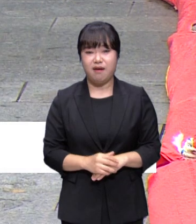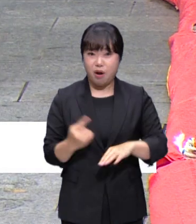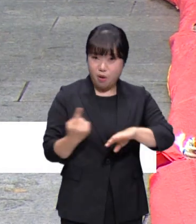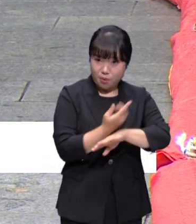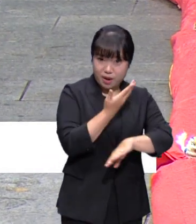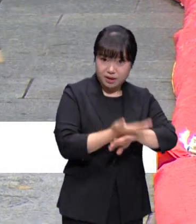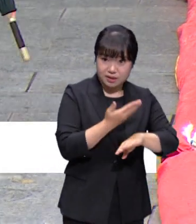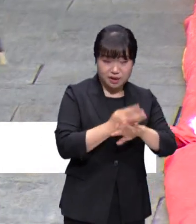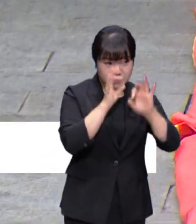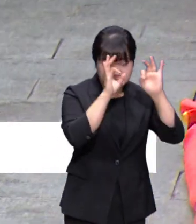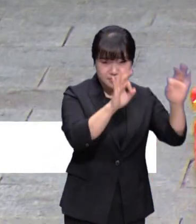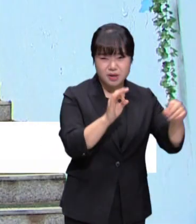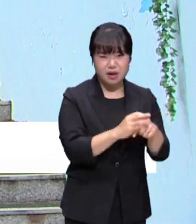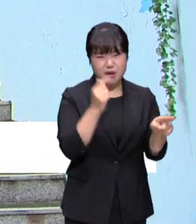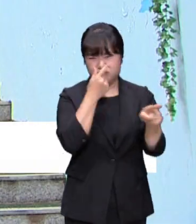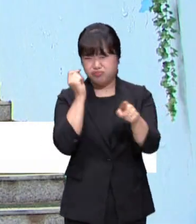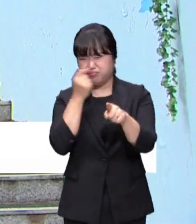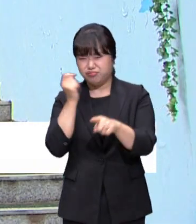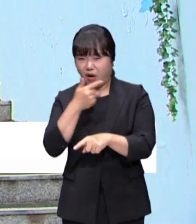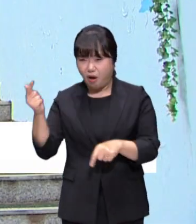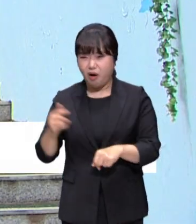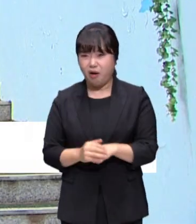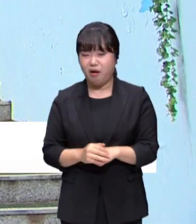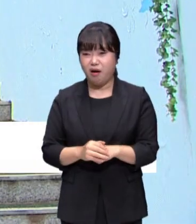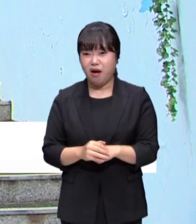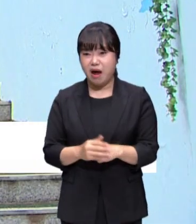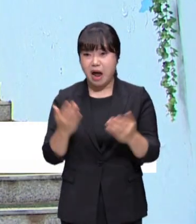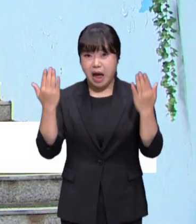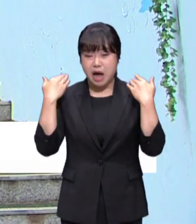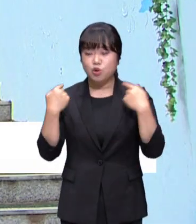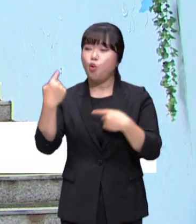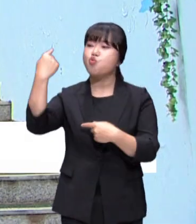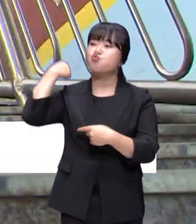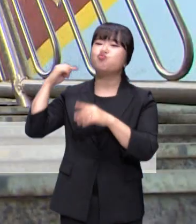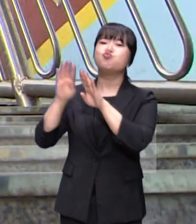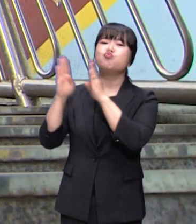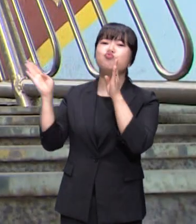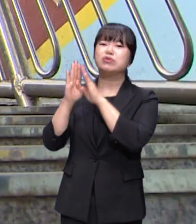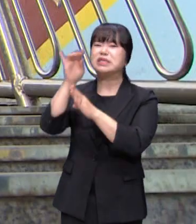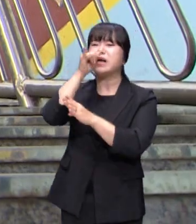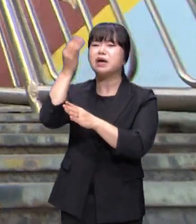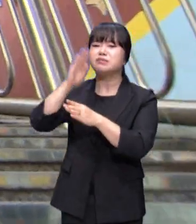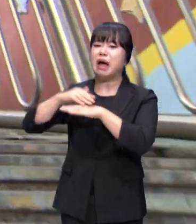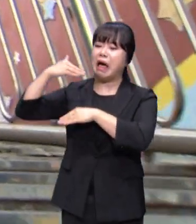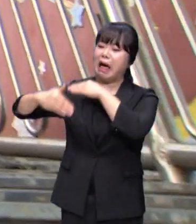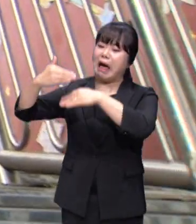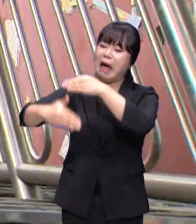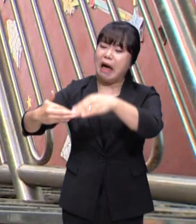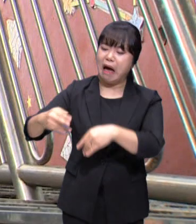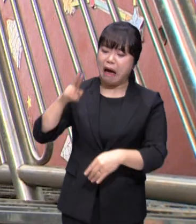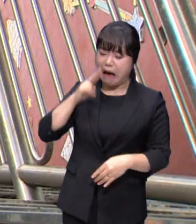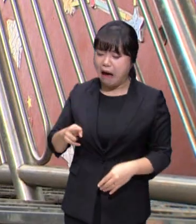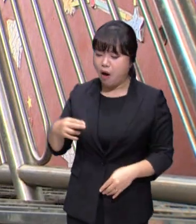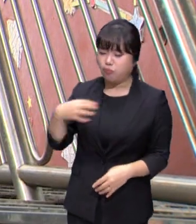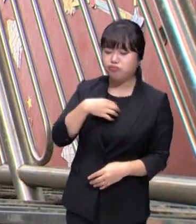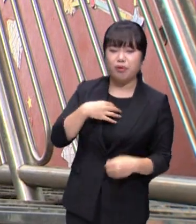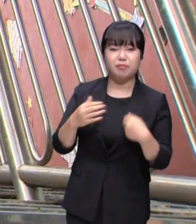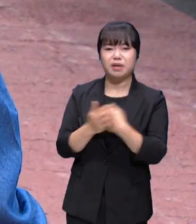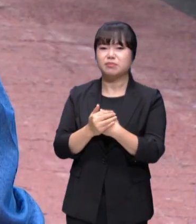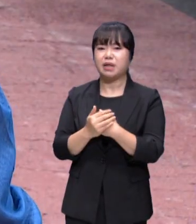안전대책도 부실하다고 지적합니다. 학교 후문이 있긴 하지만 가팔라서 제대로 이용하지 못한다는 호소도